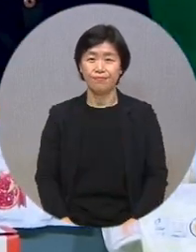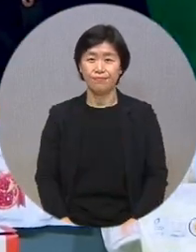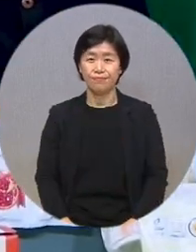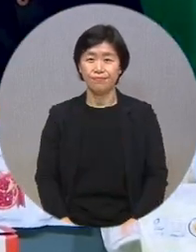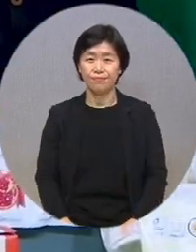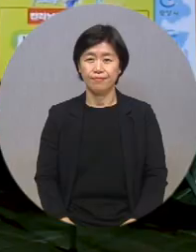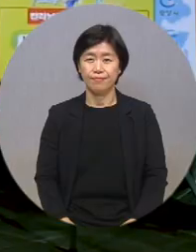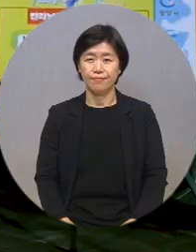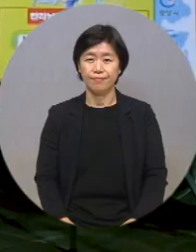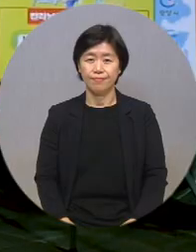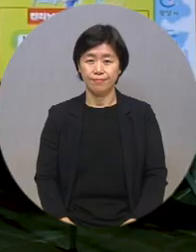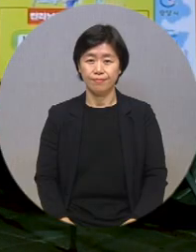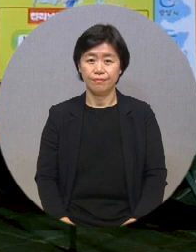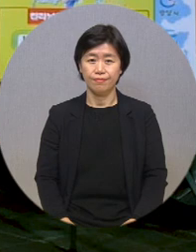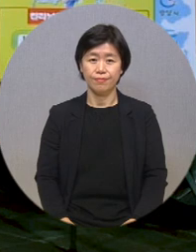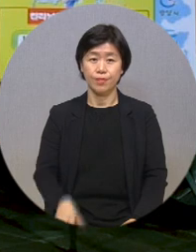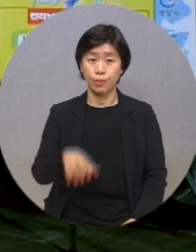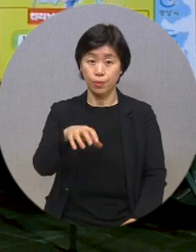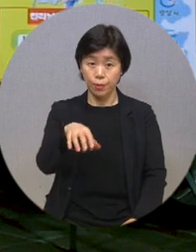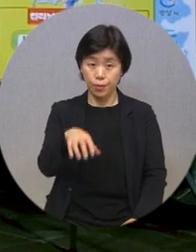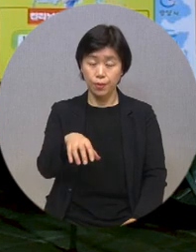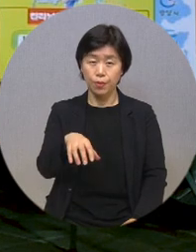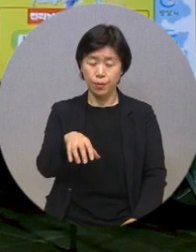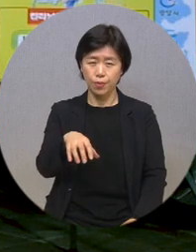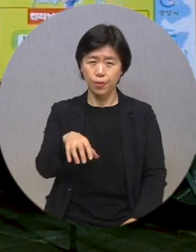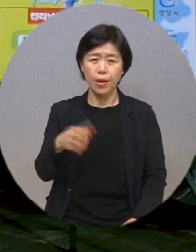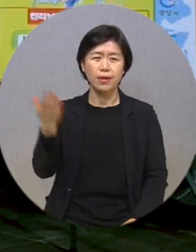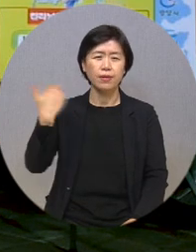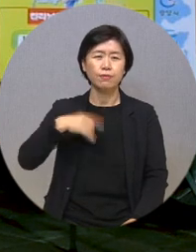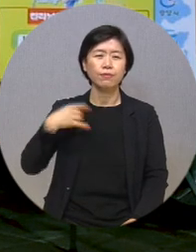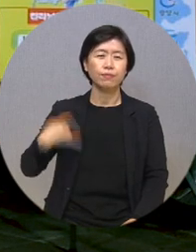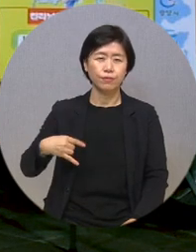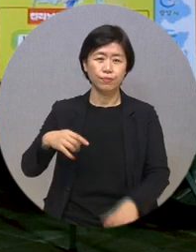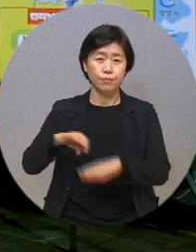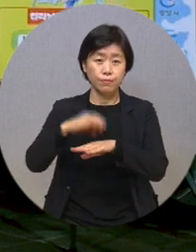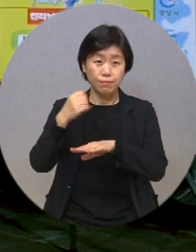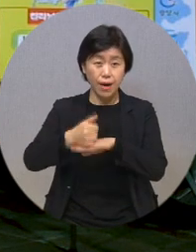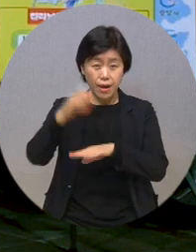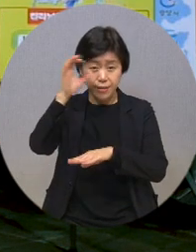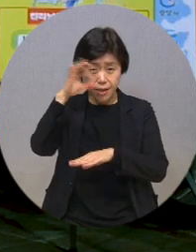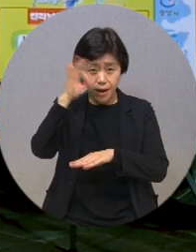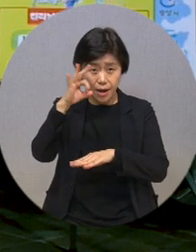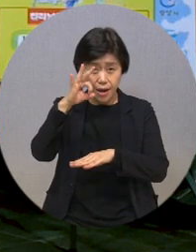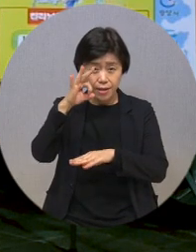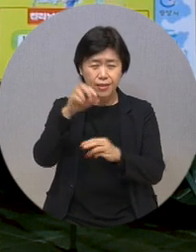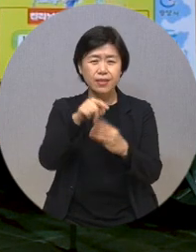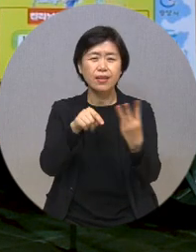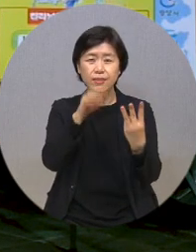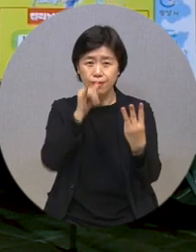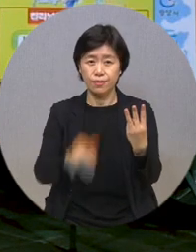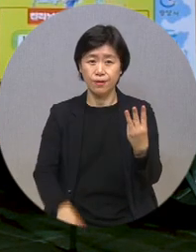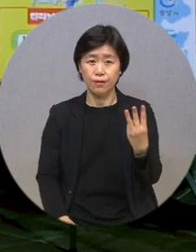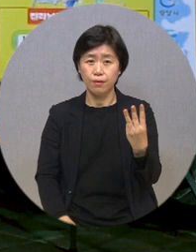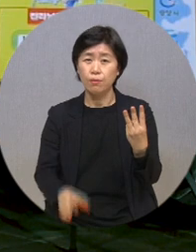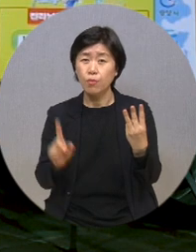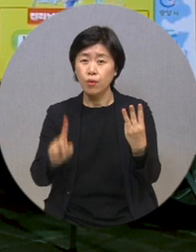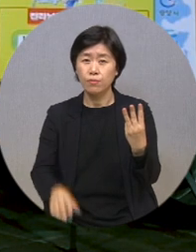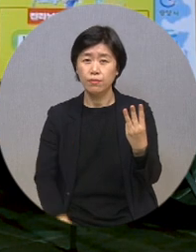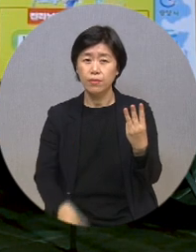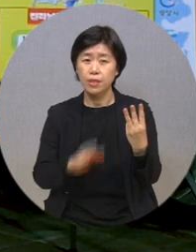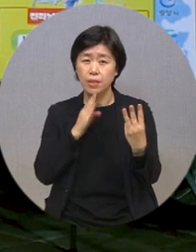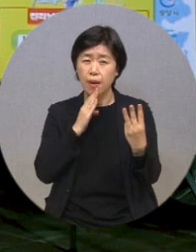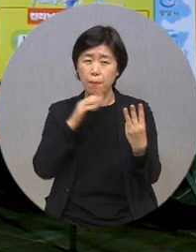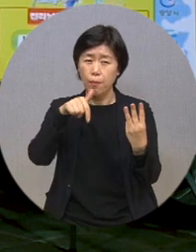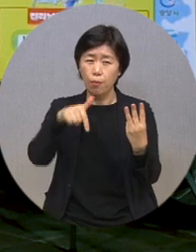아, 진짜 고흥에 그 진시황이 찾던 불로초 세 가지가 뭘까요? 참고막. 참고막?